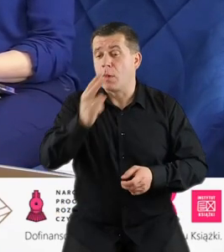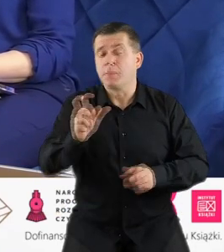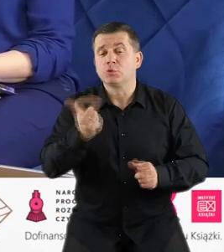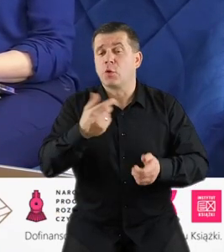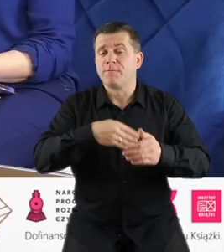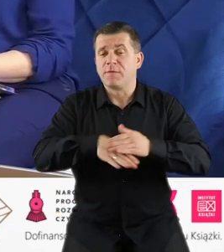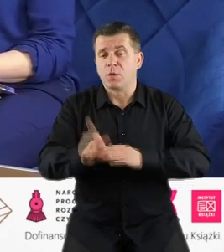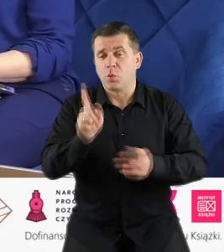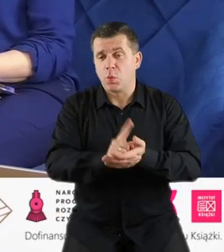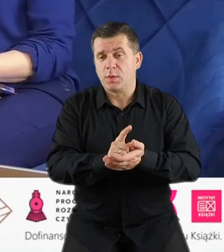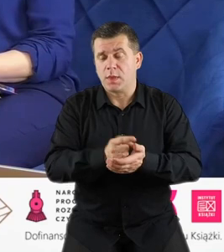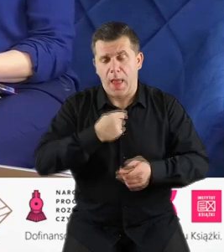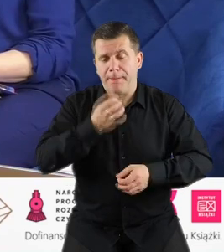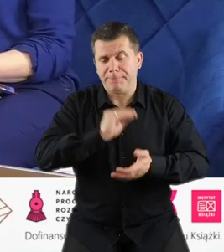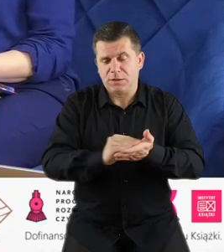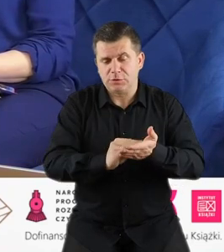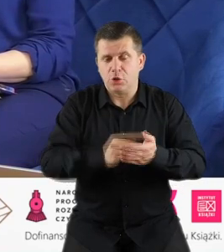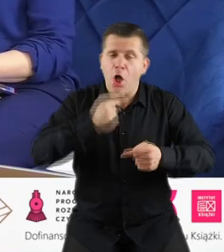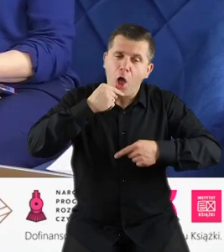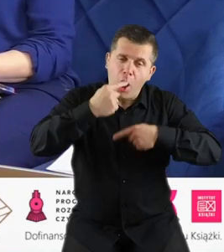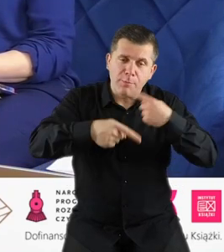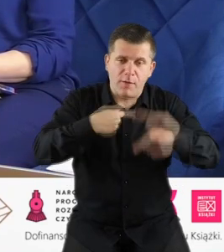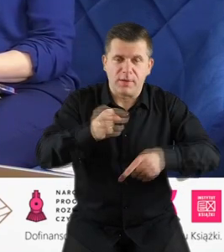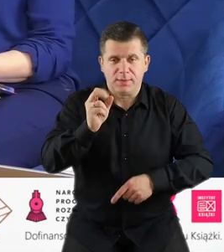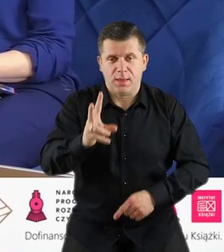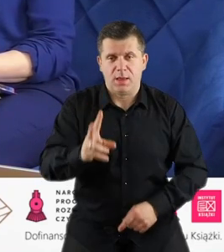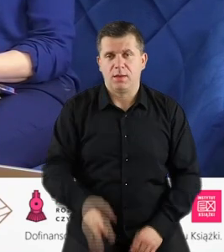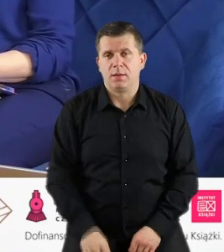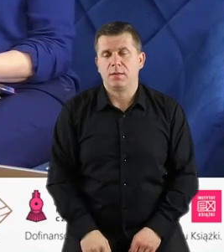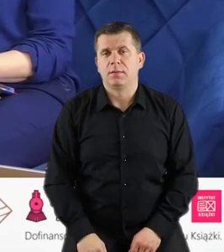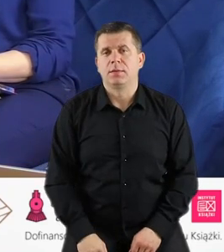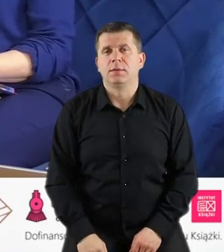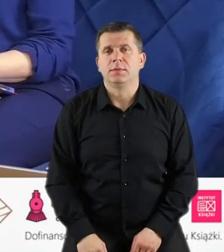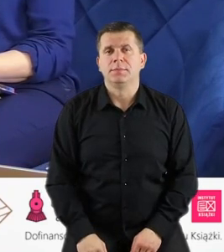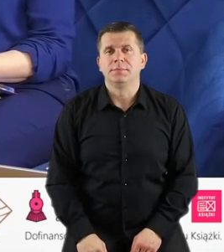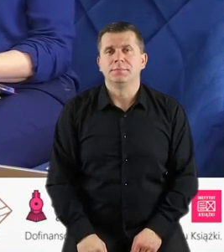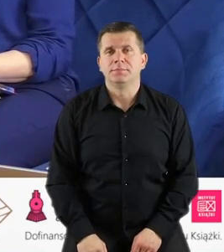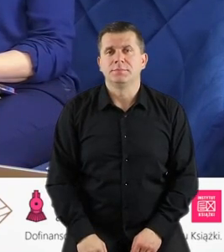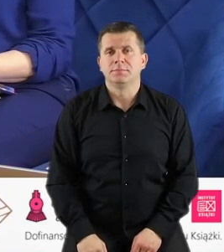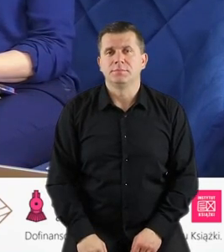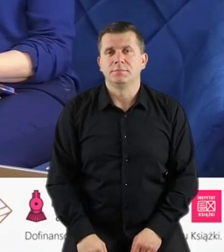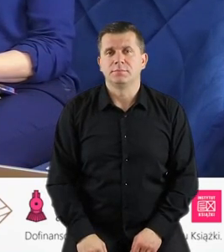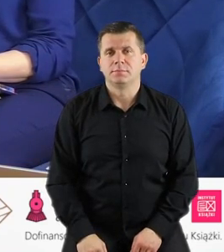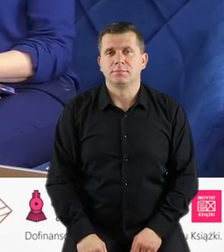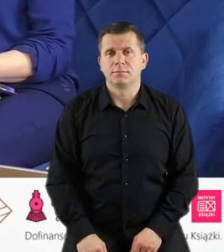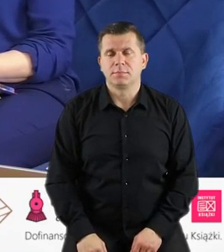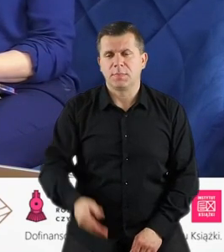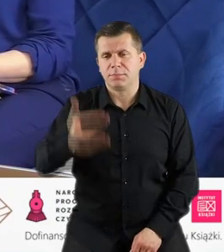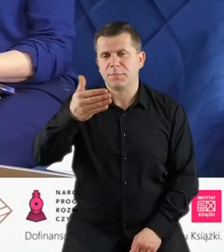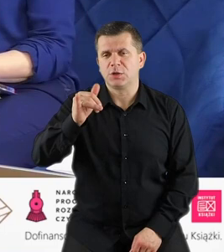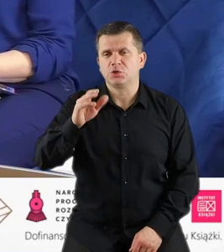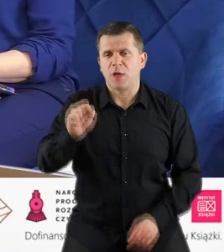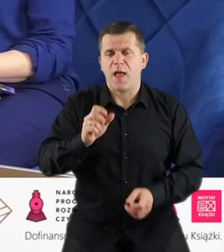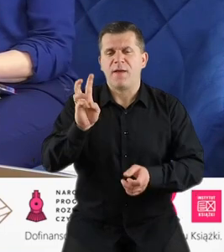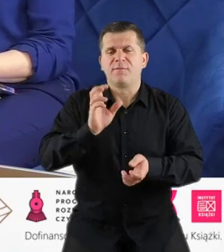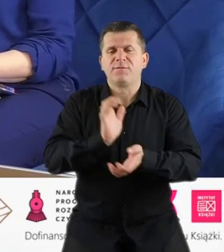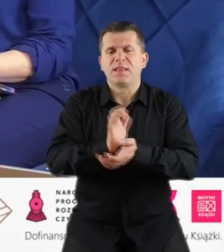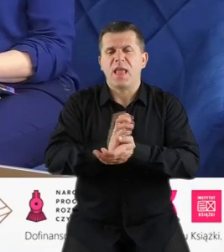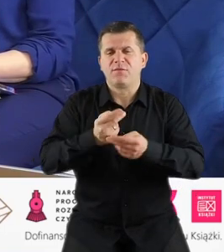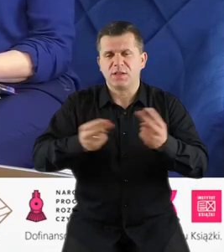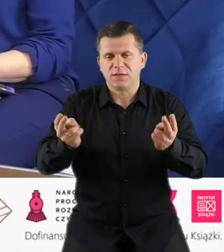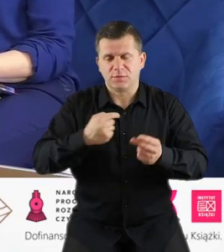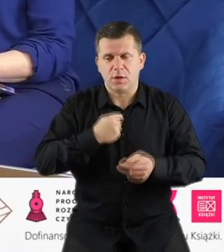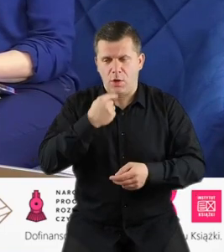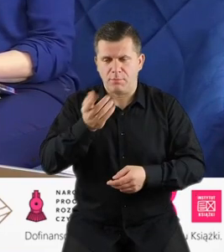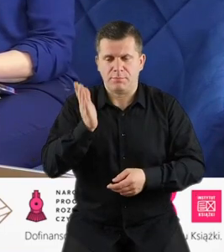wyjdzie. Ale tak, piszę opowiadanie, którą obiecałam wydawnictwu Nisza. Oprócz tego wzięłam udział